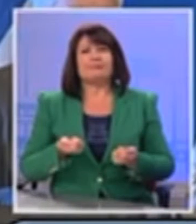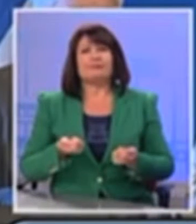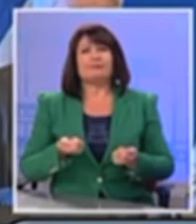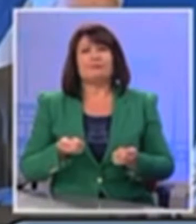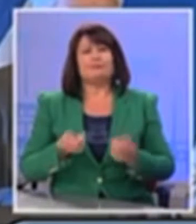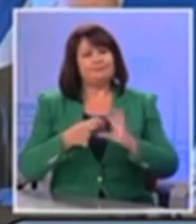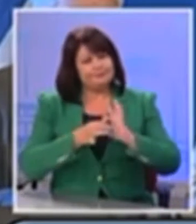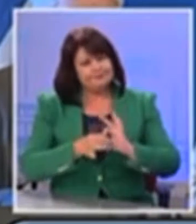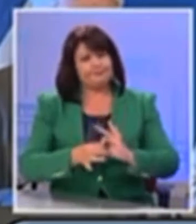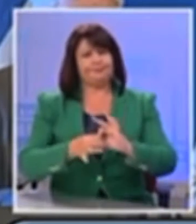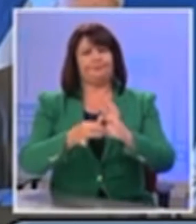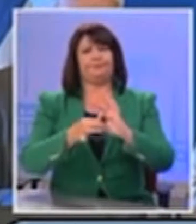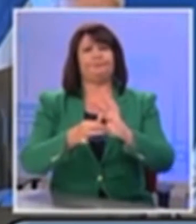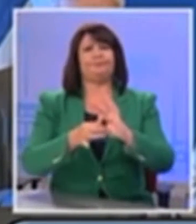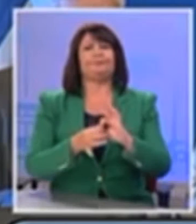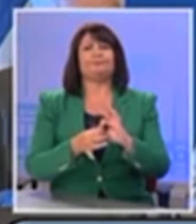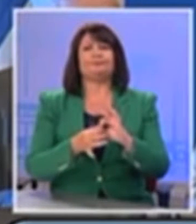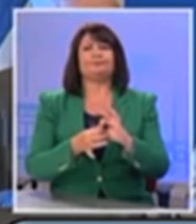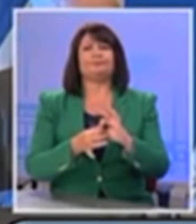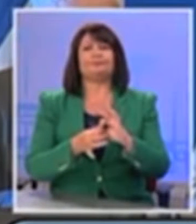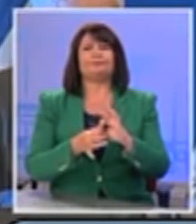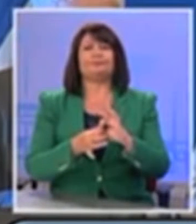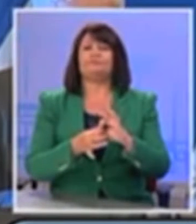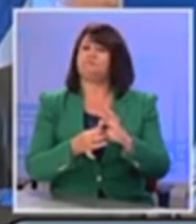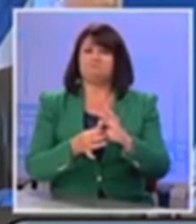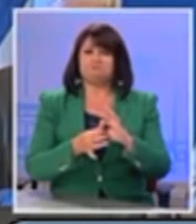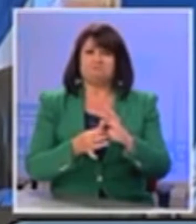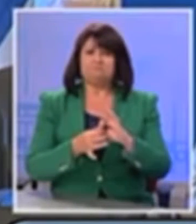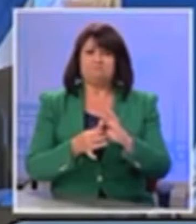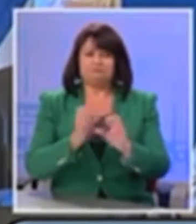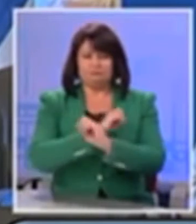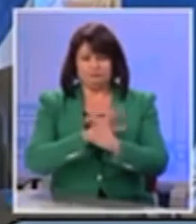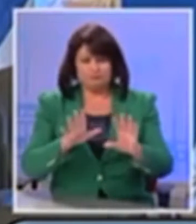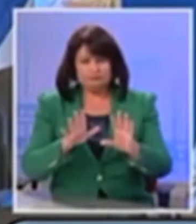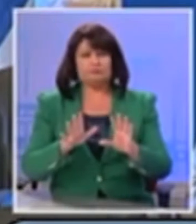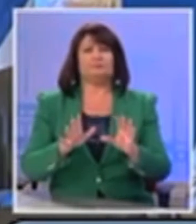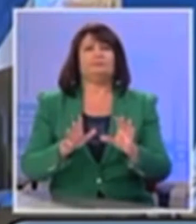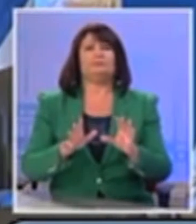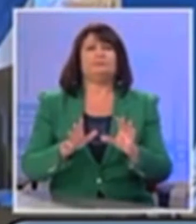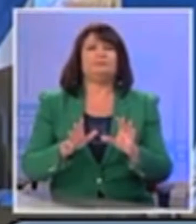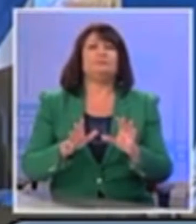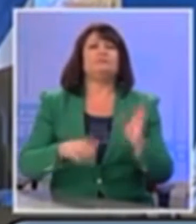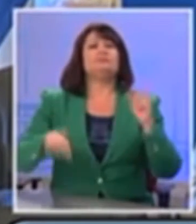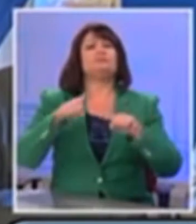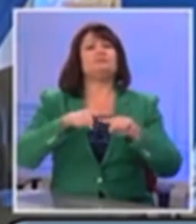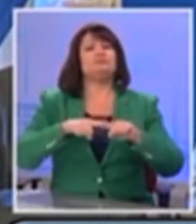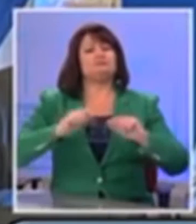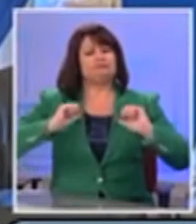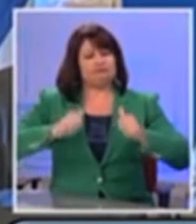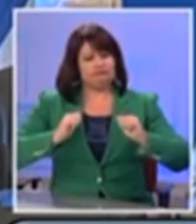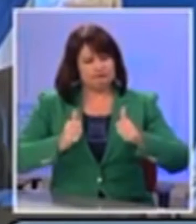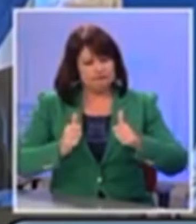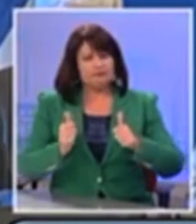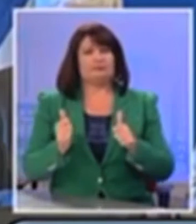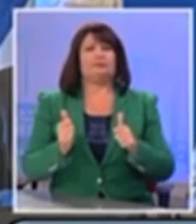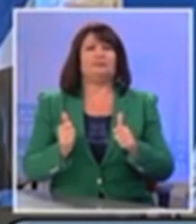Et Sergi Koutias en parlera plus abondamment que moi. Je veux juste insister